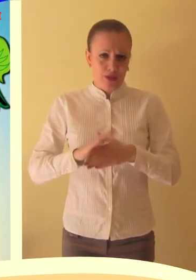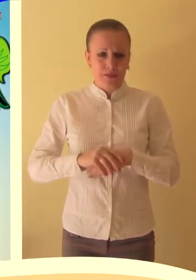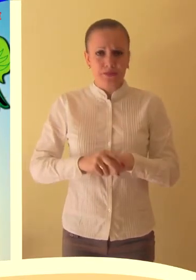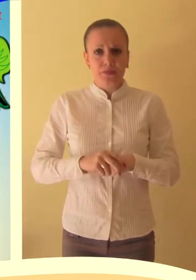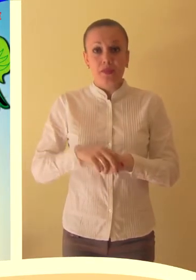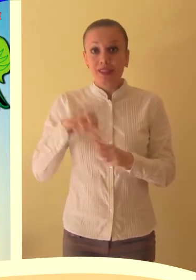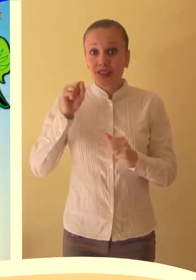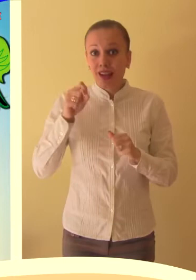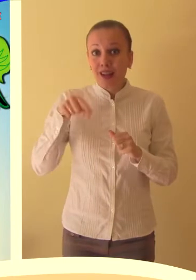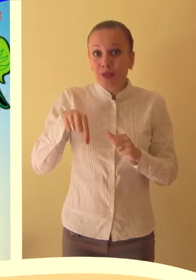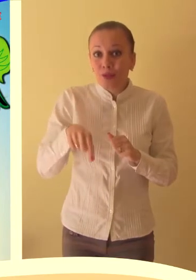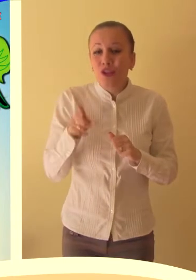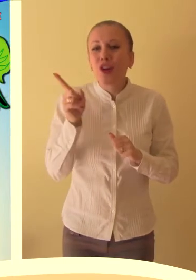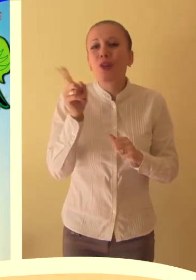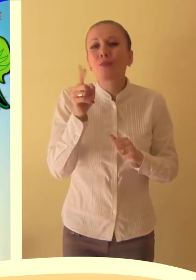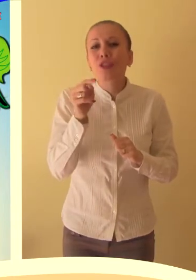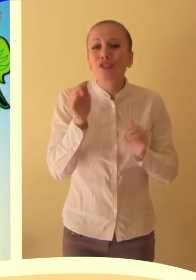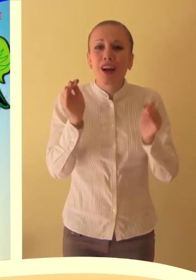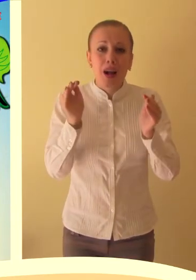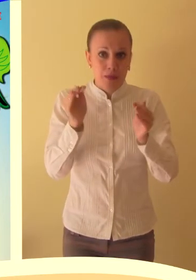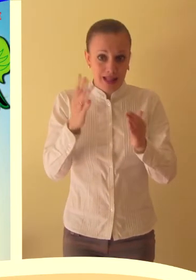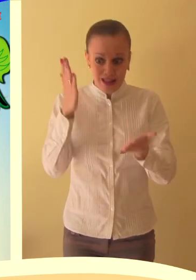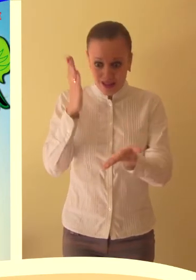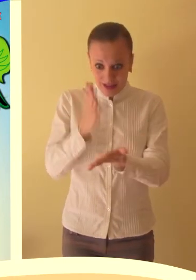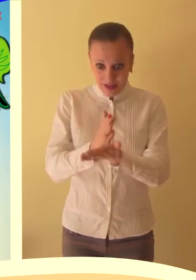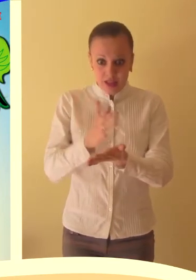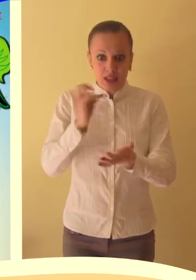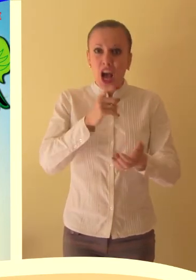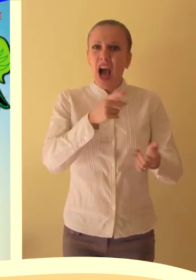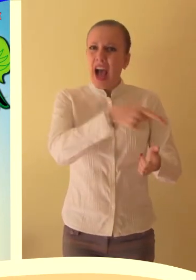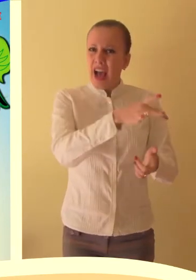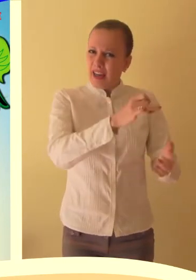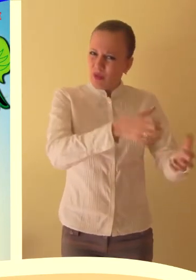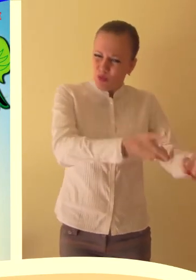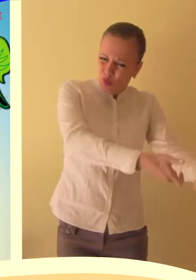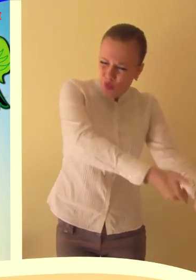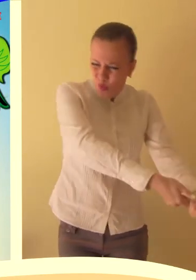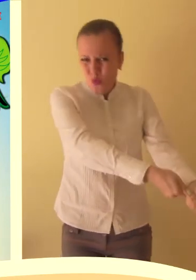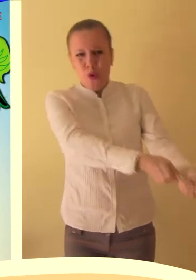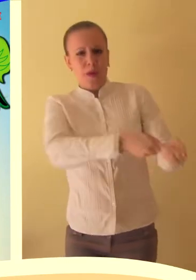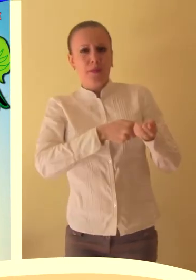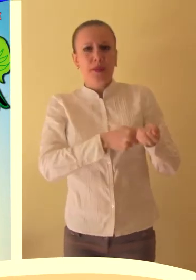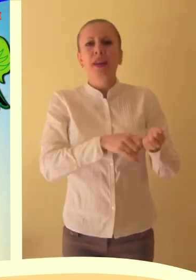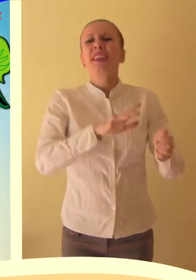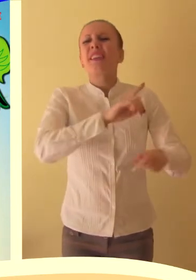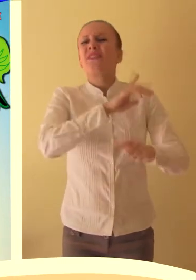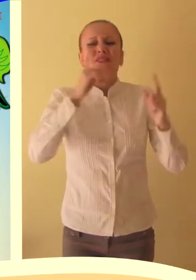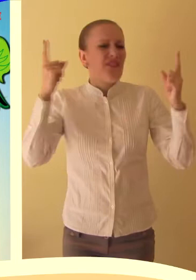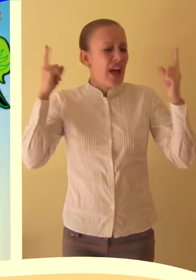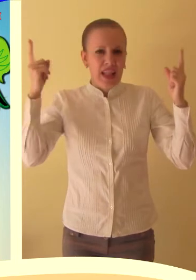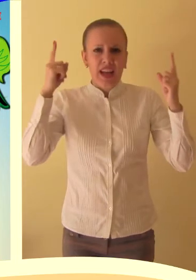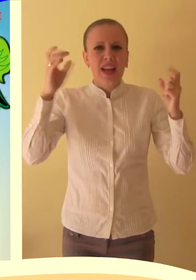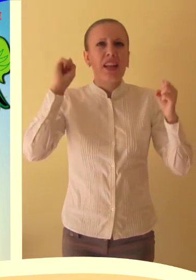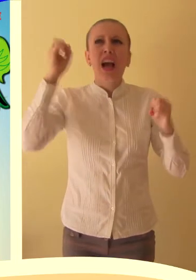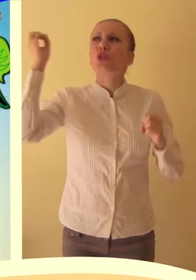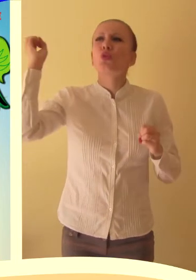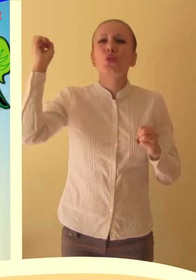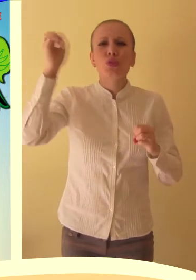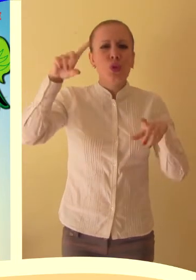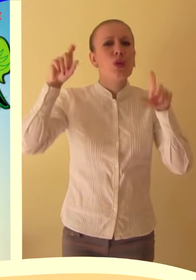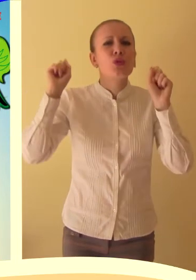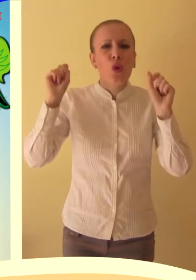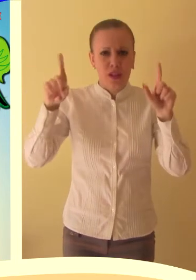допоможе? А тут мишка маленька з'явилась, за нашу рібку як ухопилась Велику